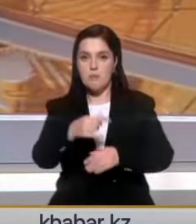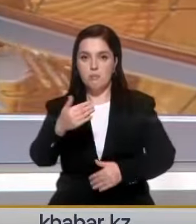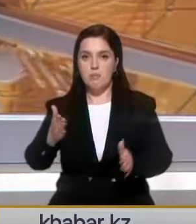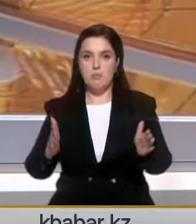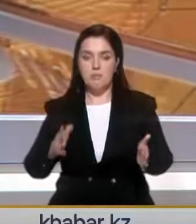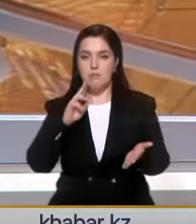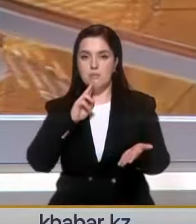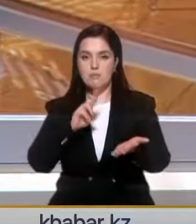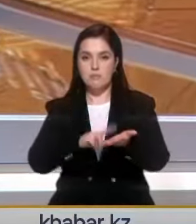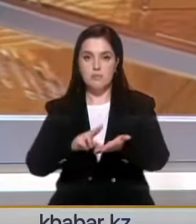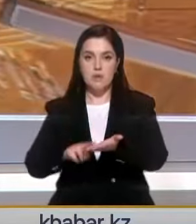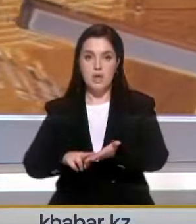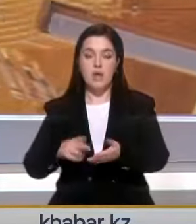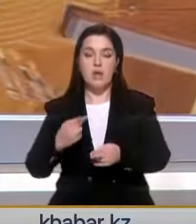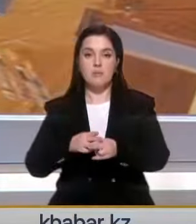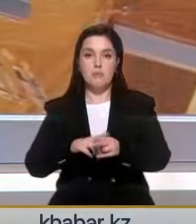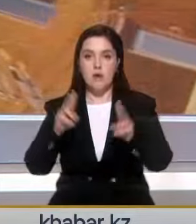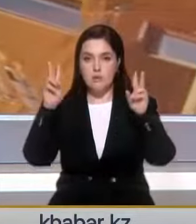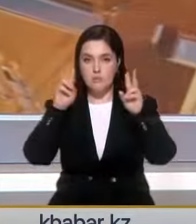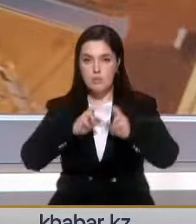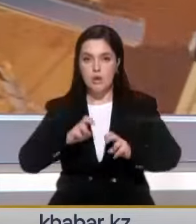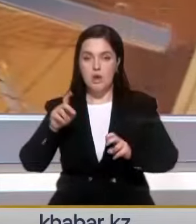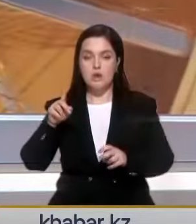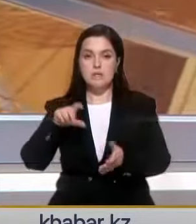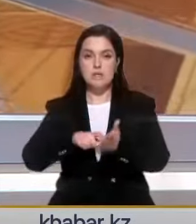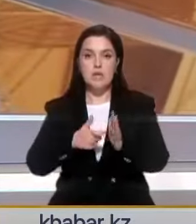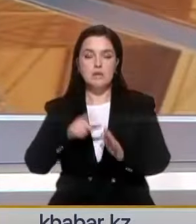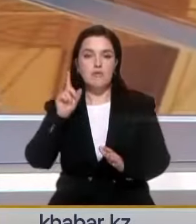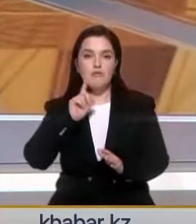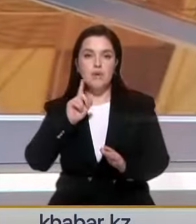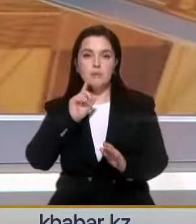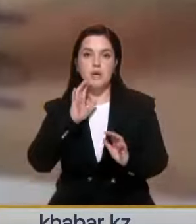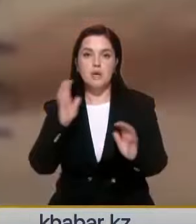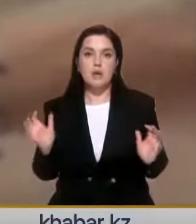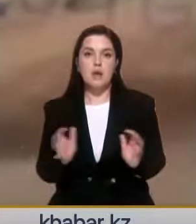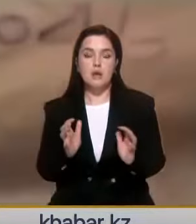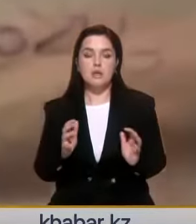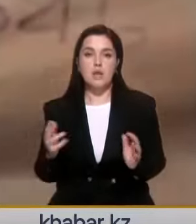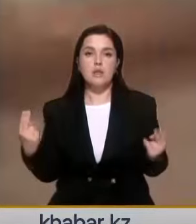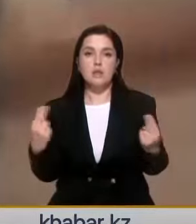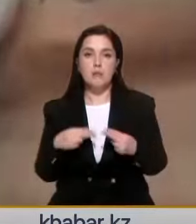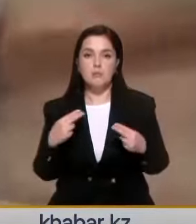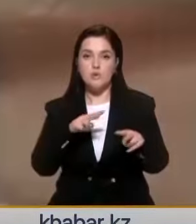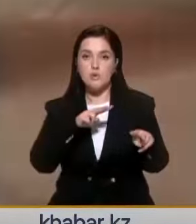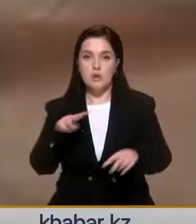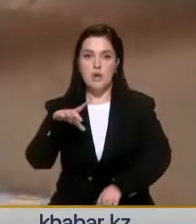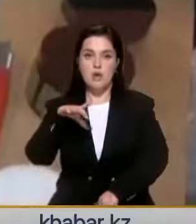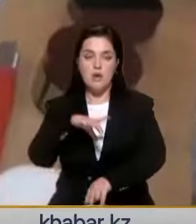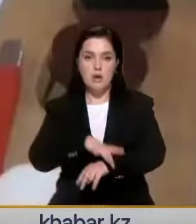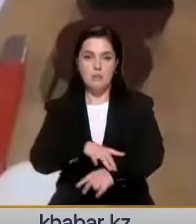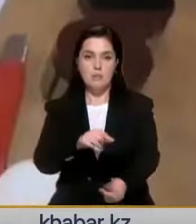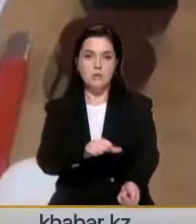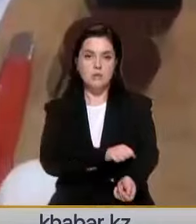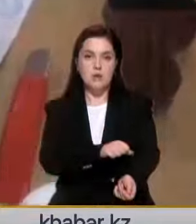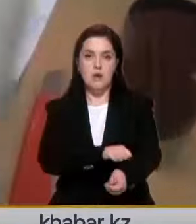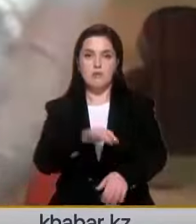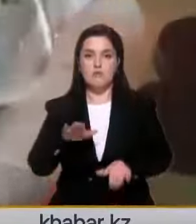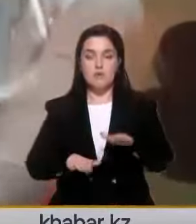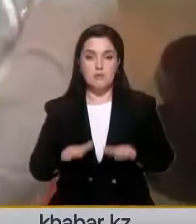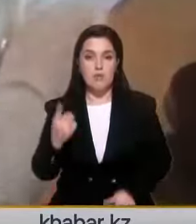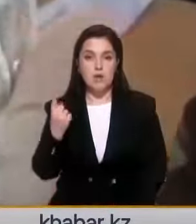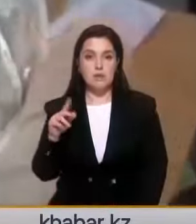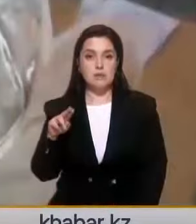товаром народного потребления при проведении осмотра на складе временного хранения в зоне таможенного контроля обнаружено изъято наркотическое вещество